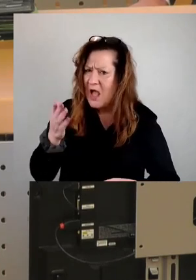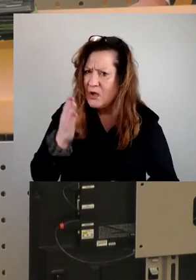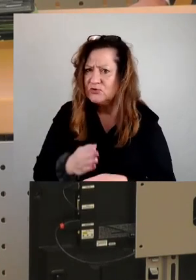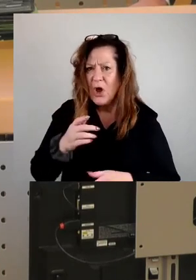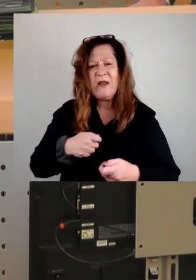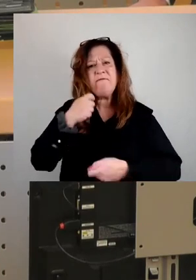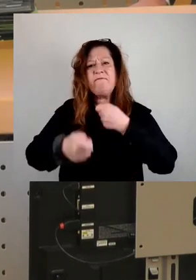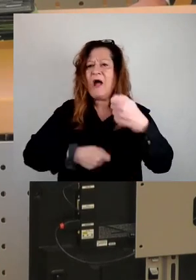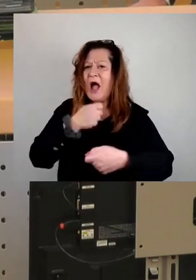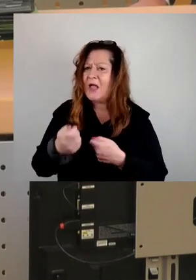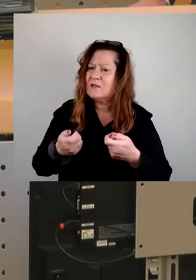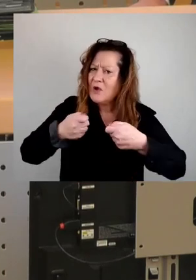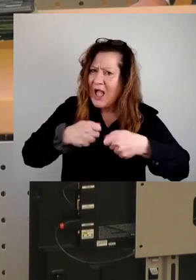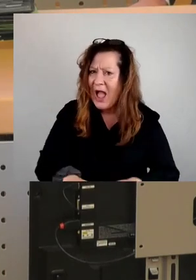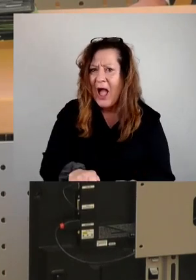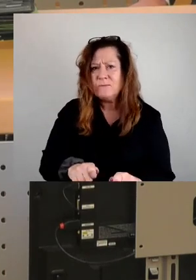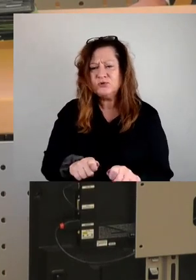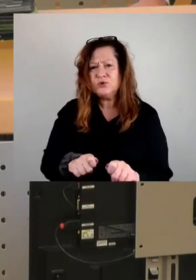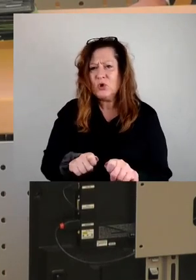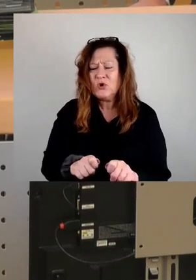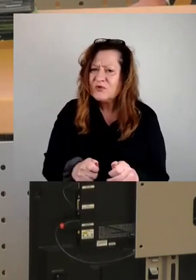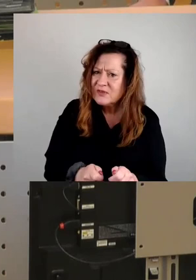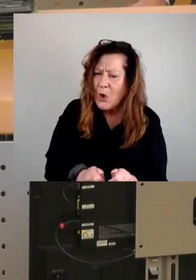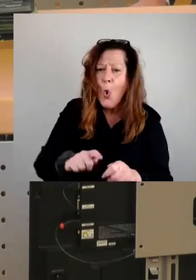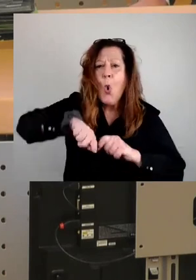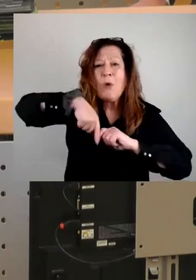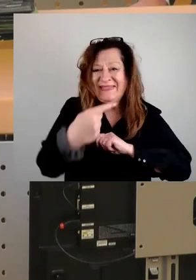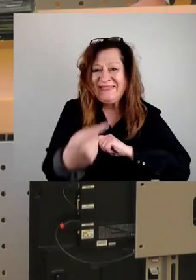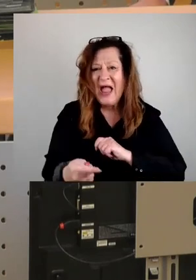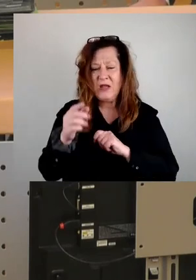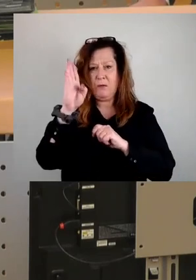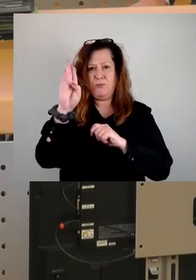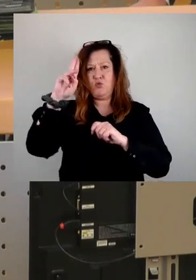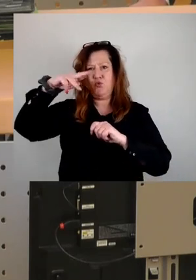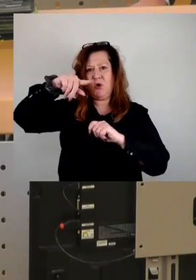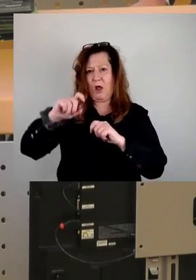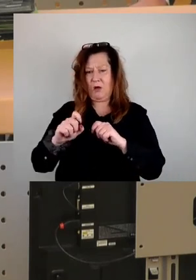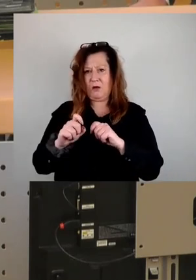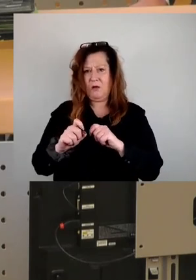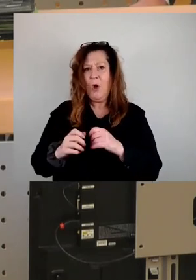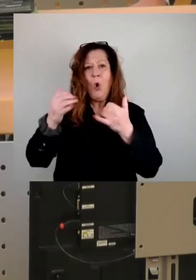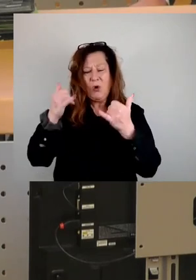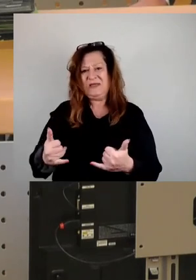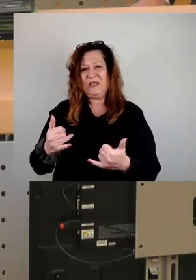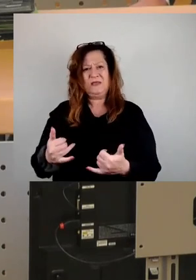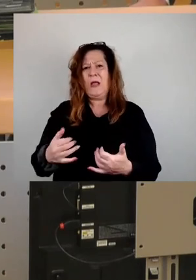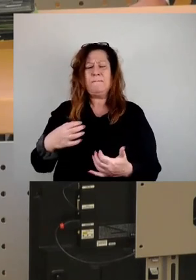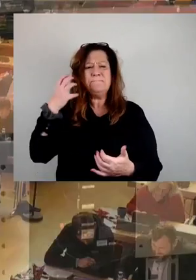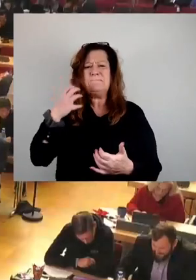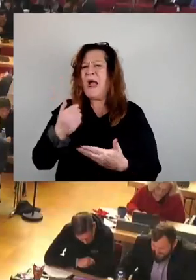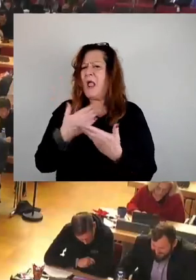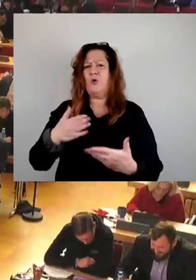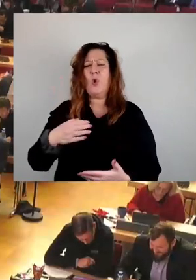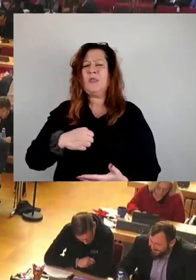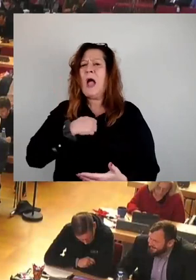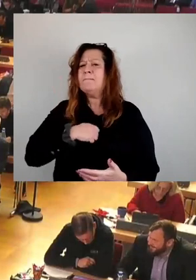abgeschlossen, bevor das mit der Buga ruchbar wurde. Und jetzt macht der Mensch doch aus Bayern oder aus Baden-Württemberg oder ich weiß nicht woher, macht doch